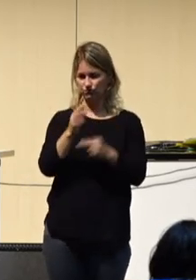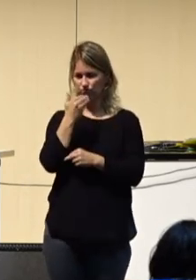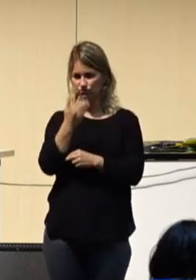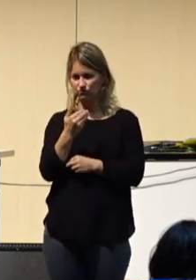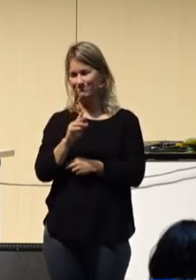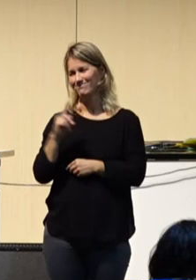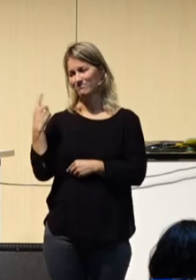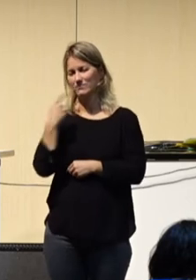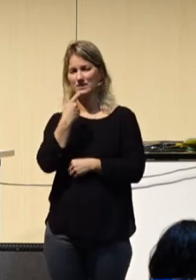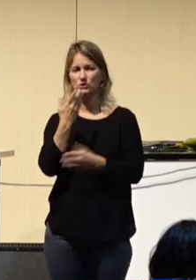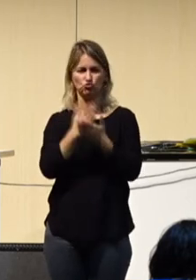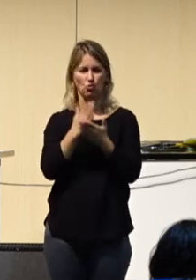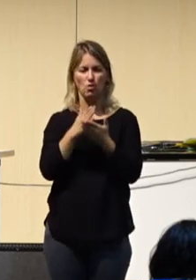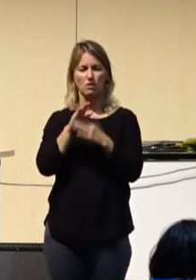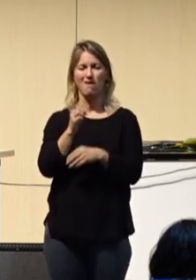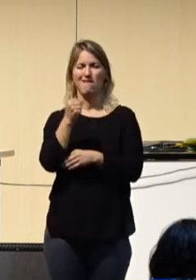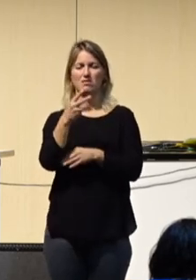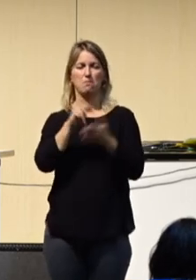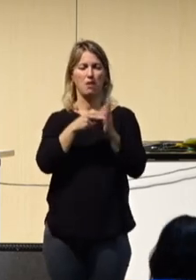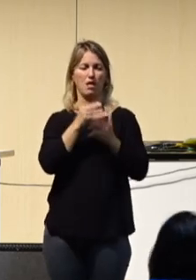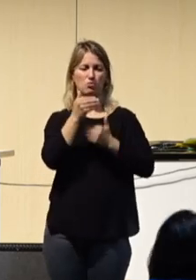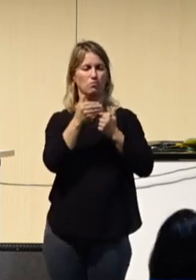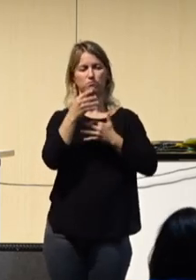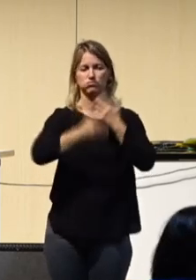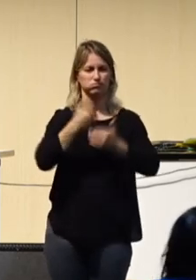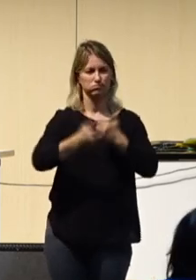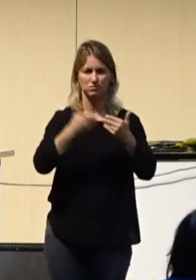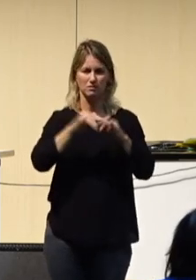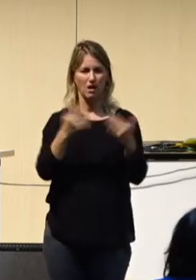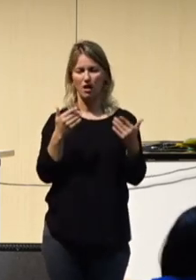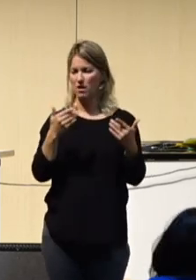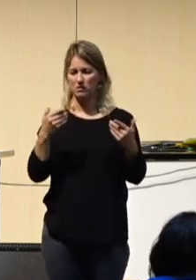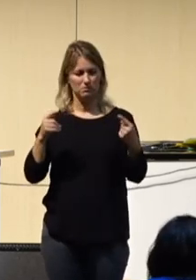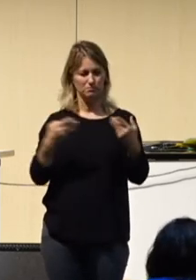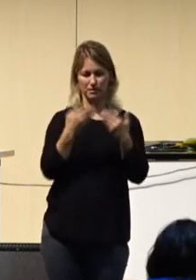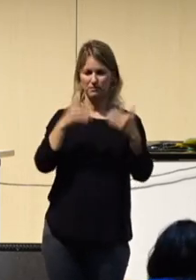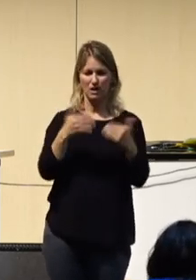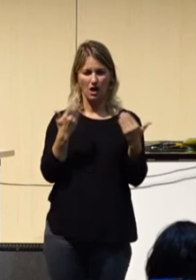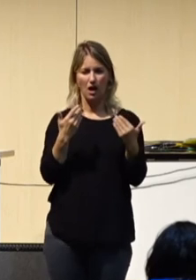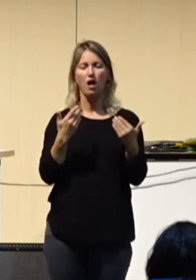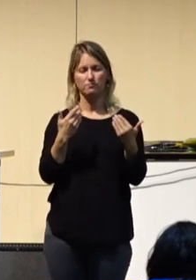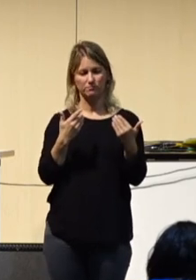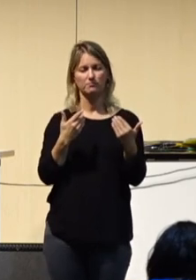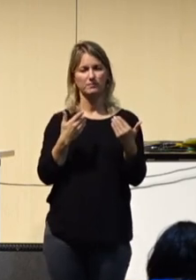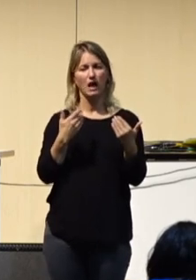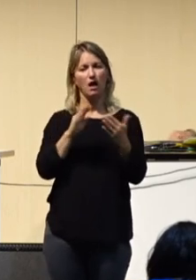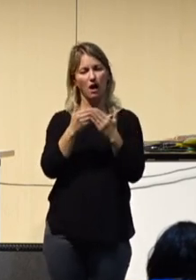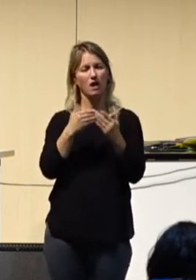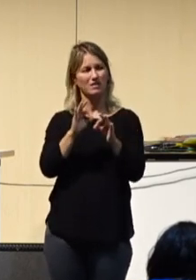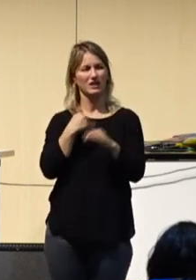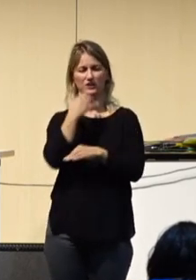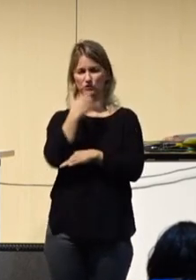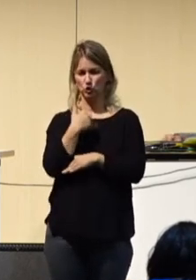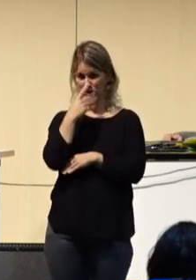schon beschrieben, manche Planungen überholen sich auch. Ich glaube, gerade für die gilt das. Ich würde mir ja da tatsächlich auch wünschen, dass in diesem